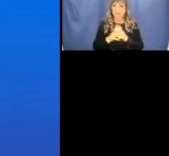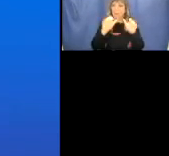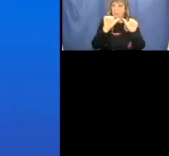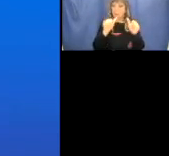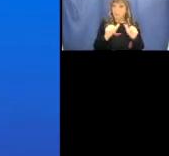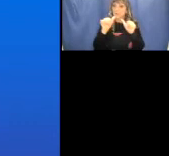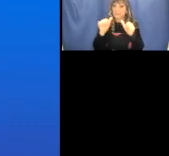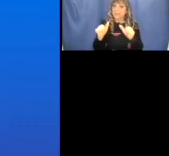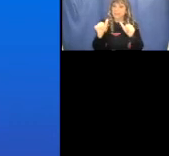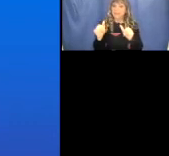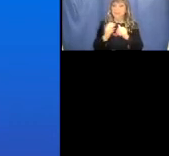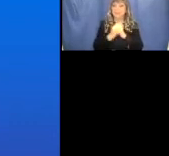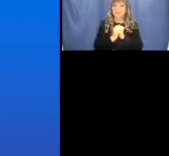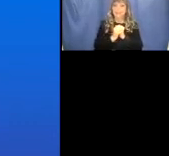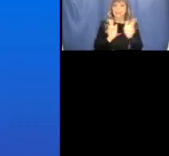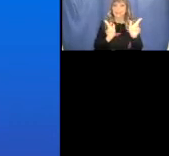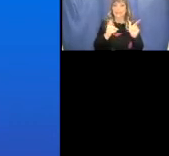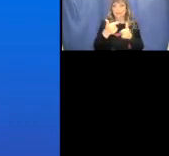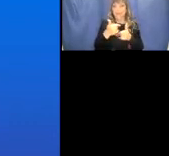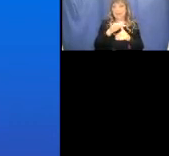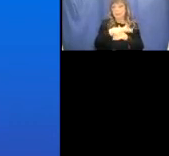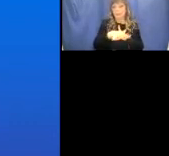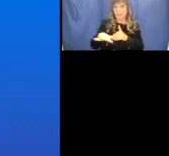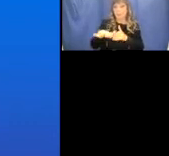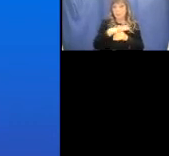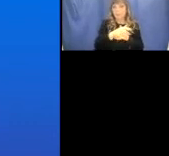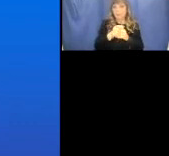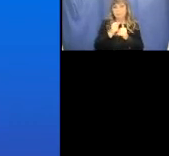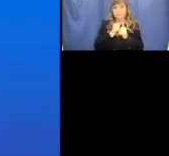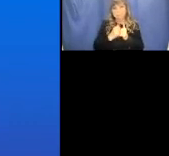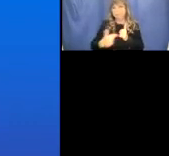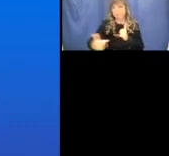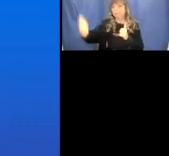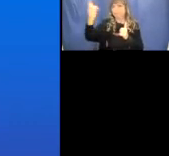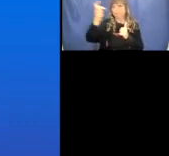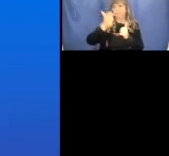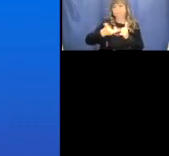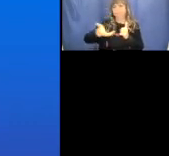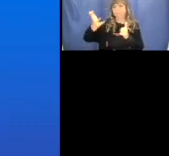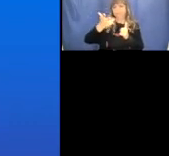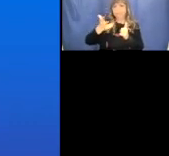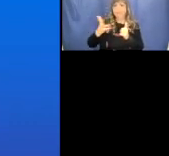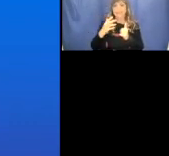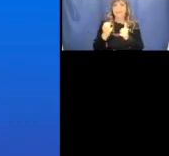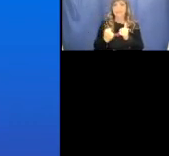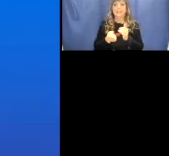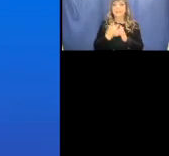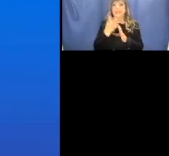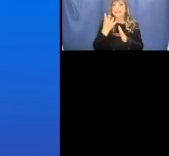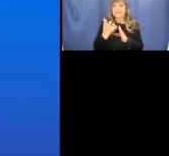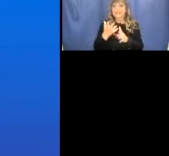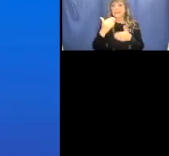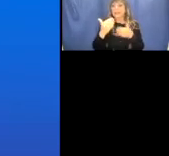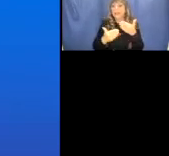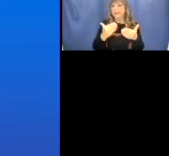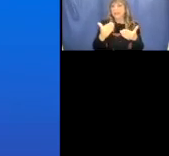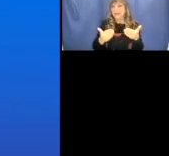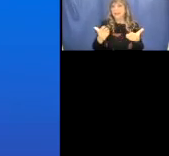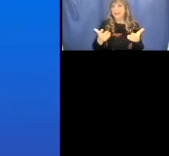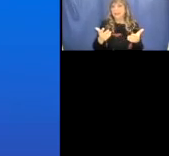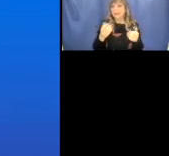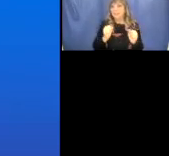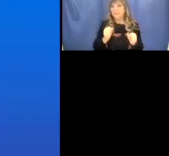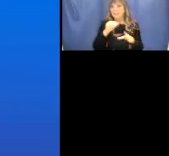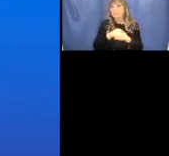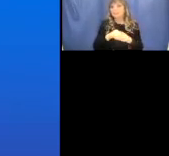ripetizione nel nel scegliere uno spazio sono infinite e quindi si formano dei cristalli in cui di volta in volta si possono sviluppare